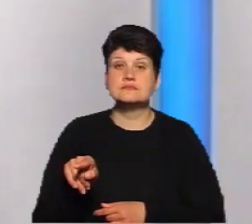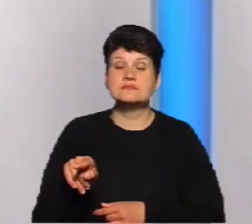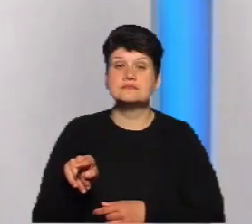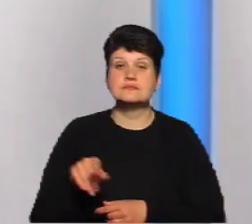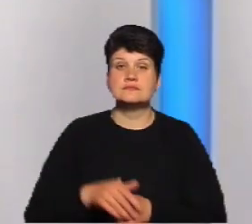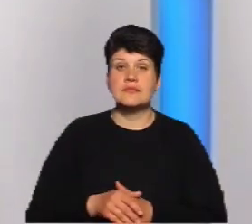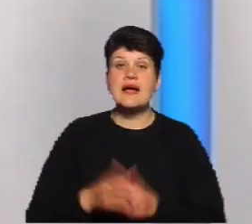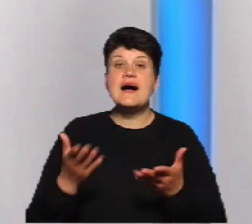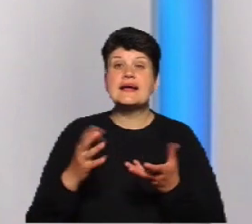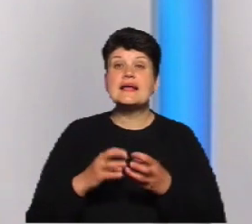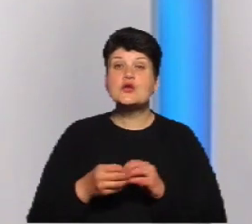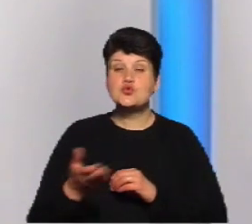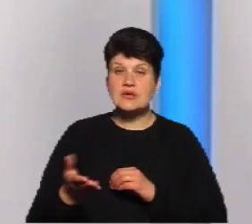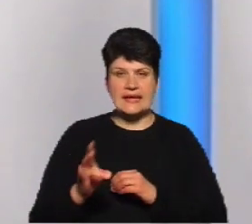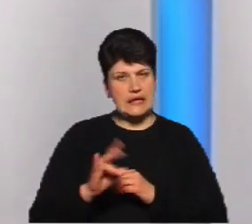який результат? Ні.